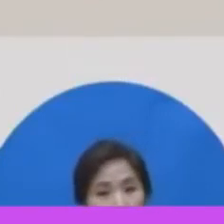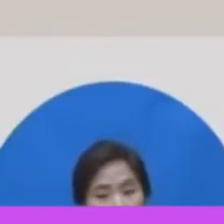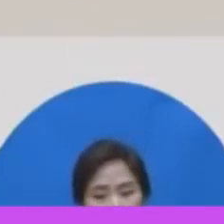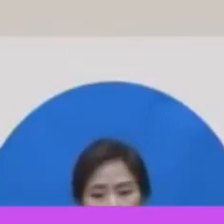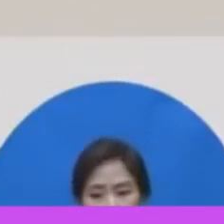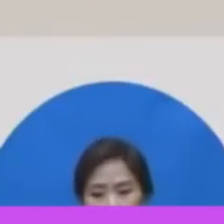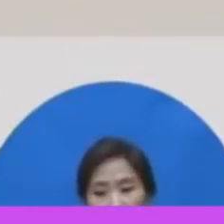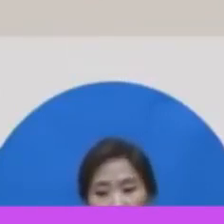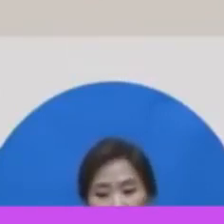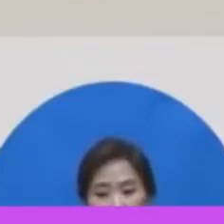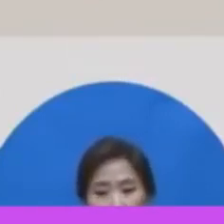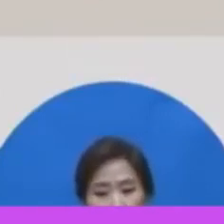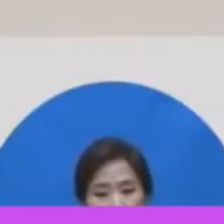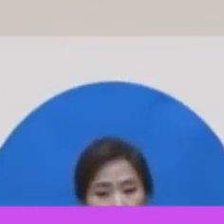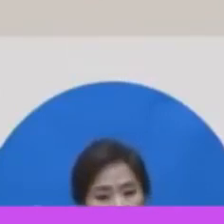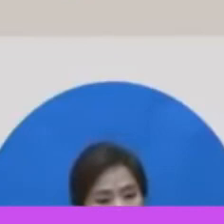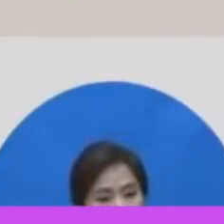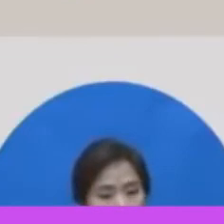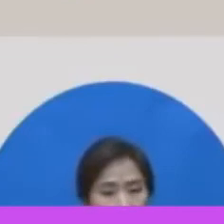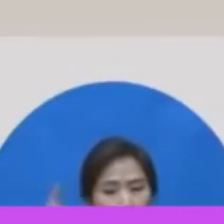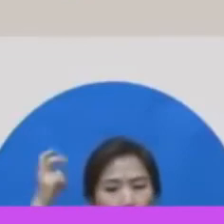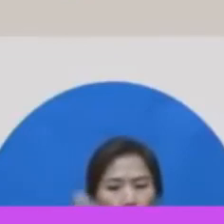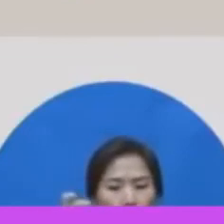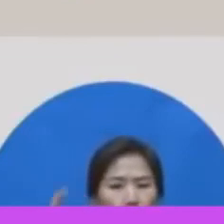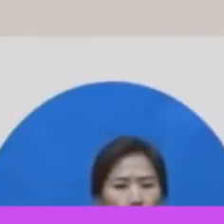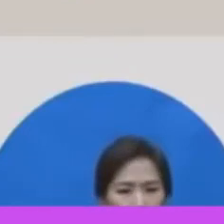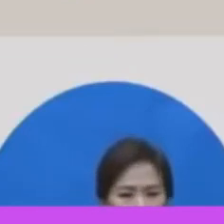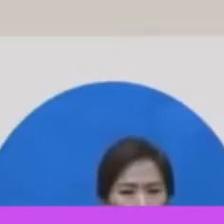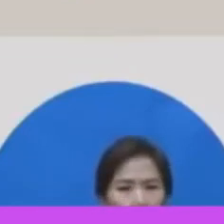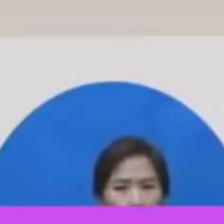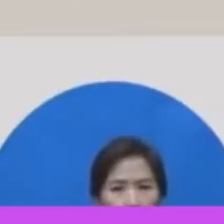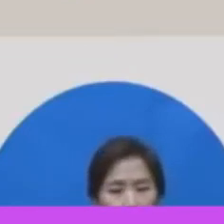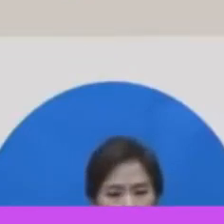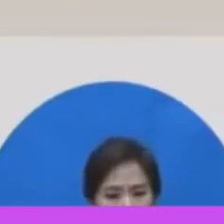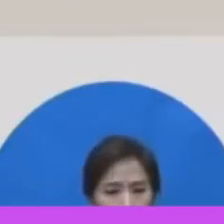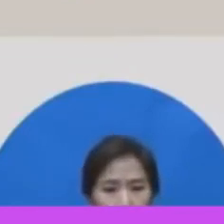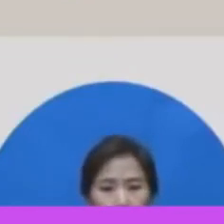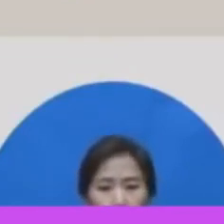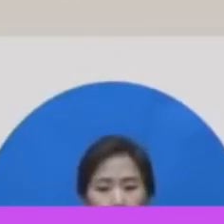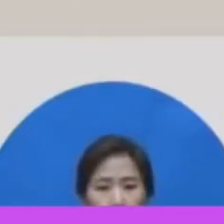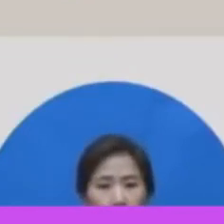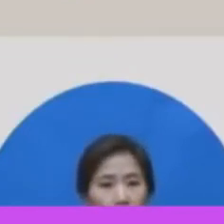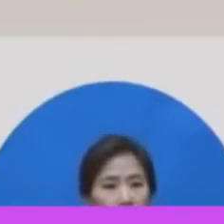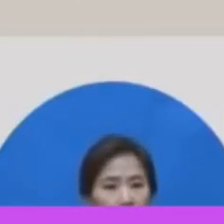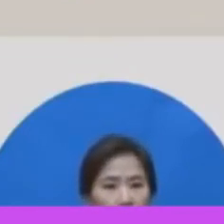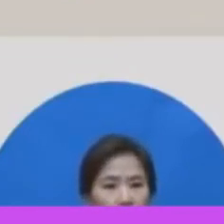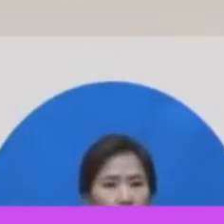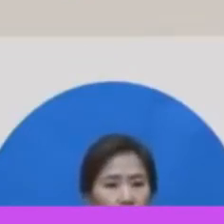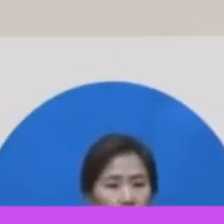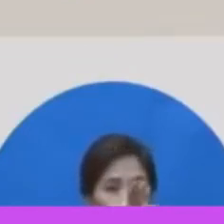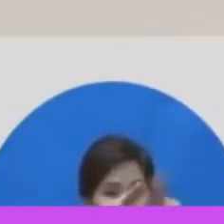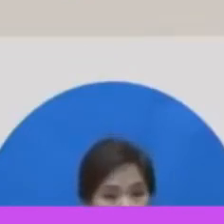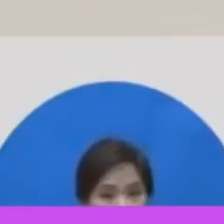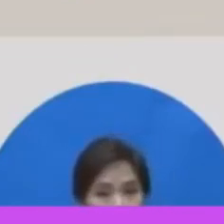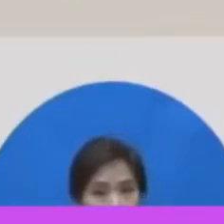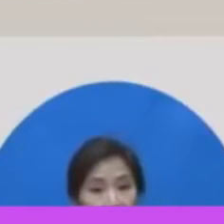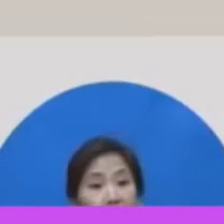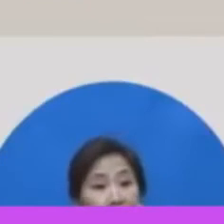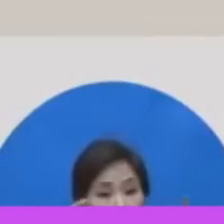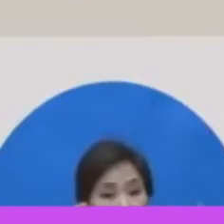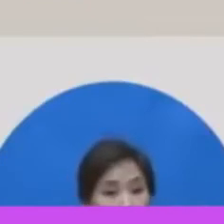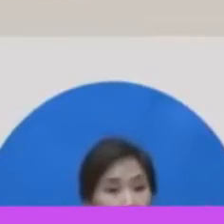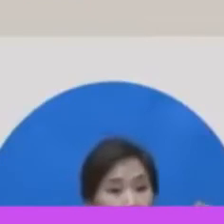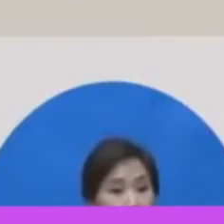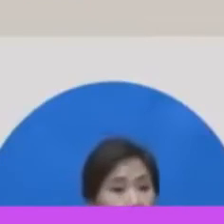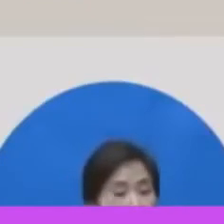그대로 처리하면 되지 않을까라고 하는 그런 부분에서 반려 사유가 발생을 했고 그 다음에 그에 따라서 시정 요구를